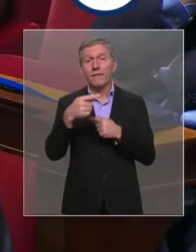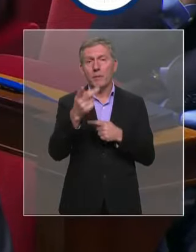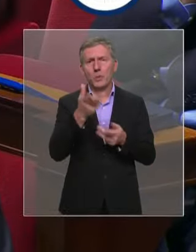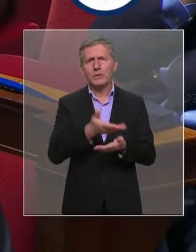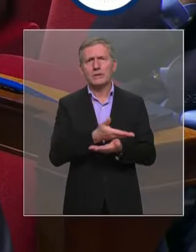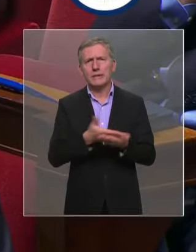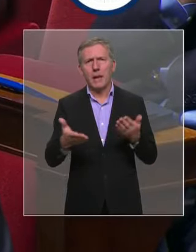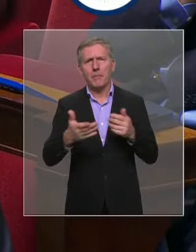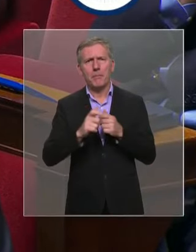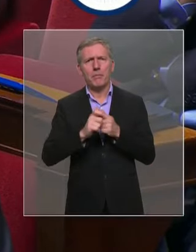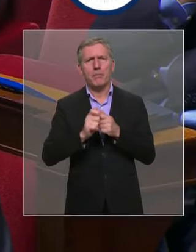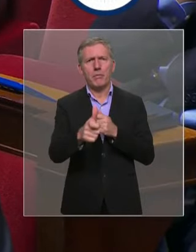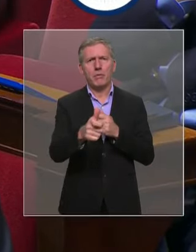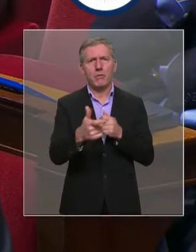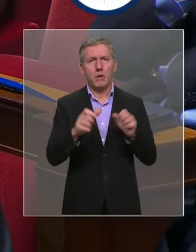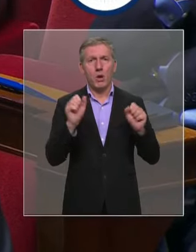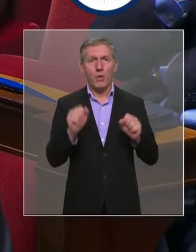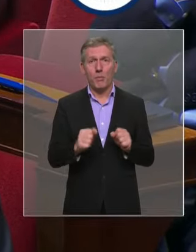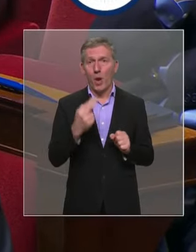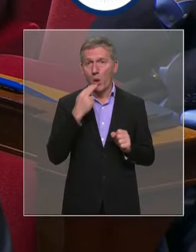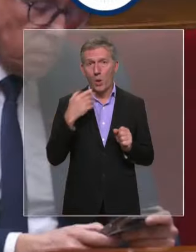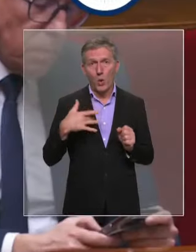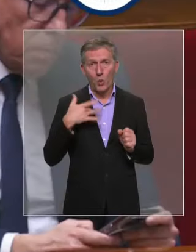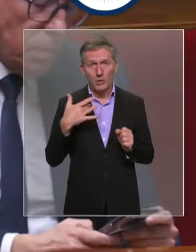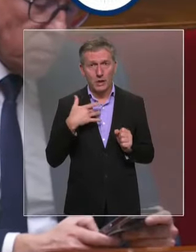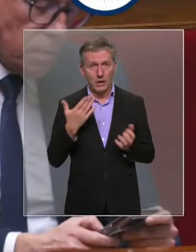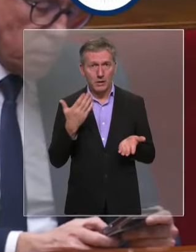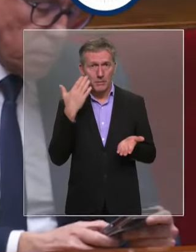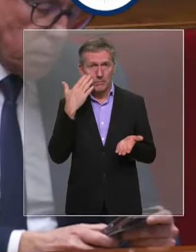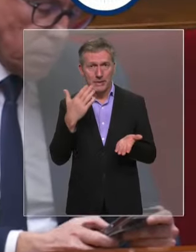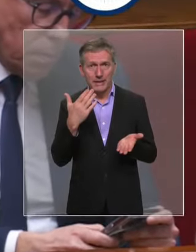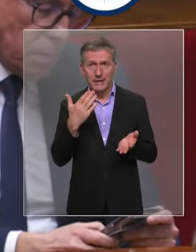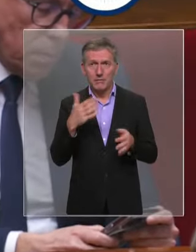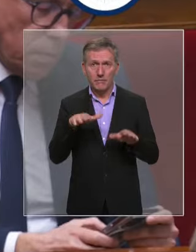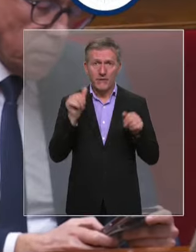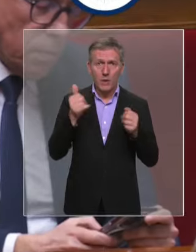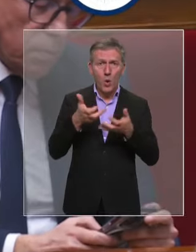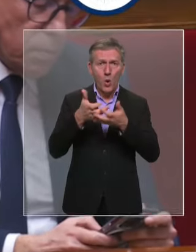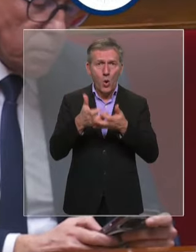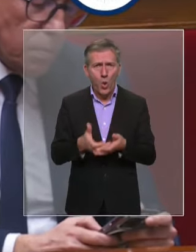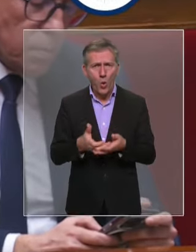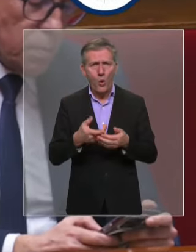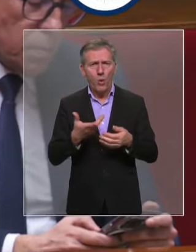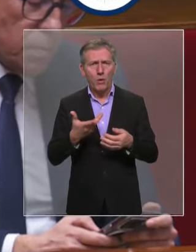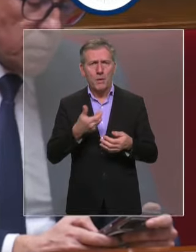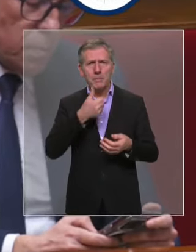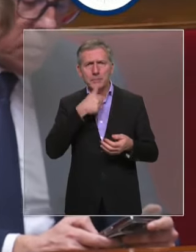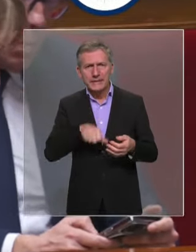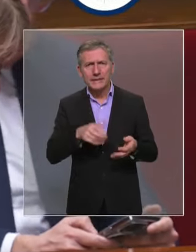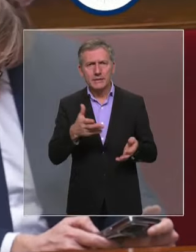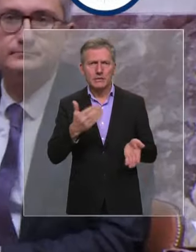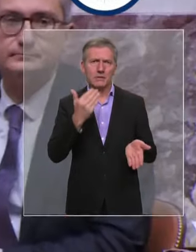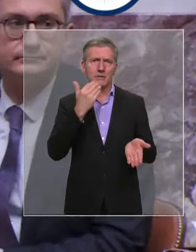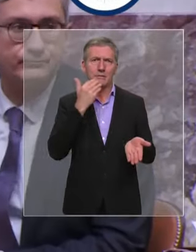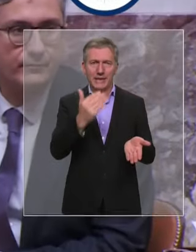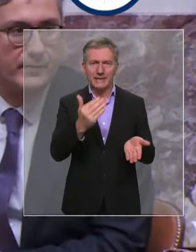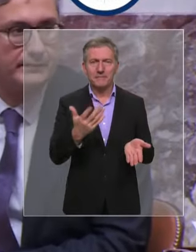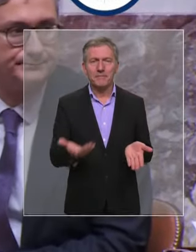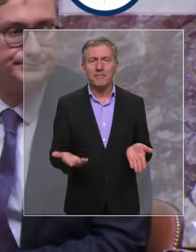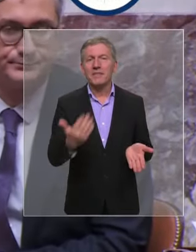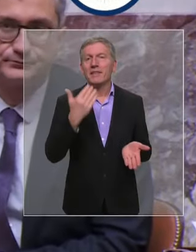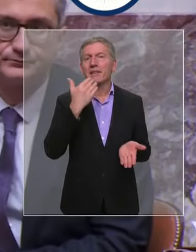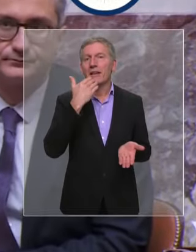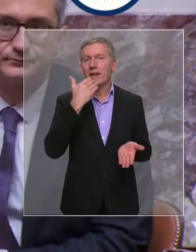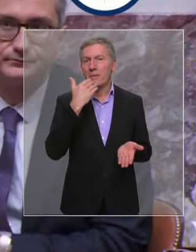ce processus qui pourrait être utile s'il n'était pas aussi lourd et contraignant? Je vous remercie. Je vous remercie, ma